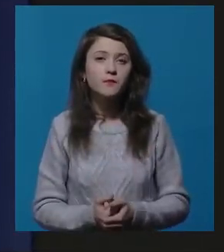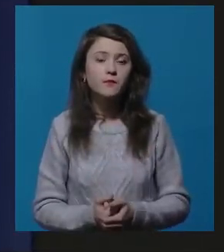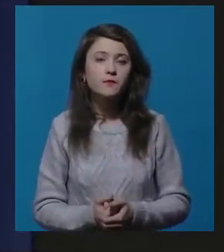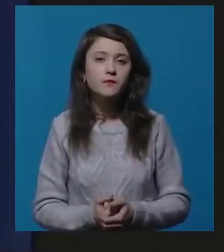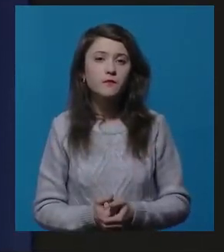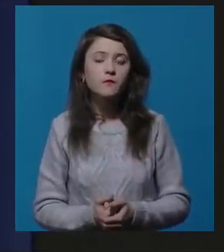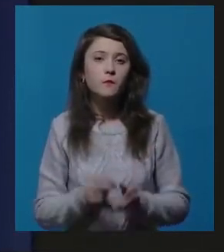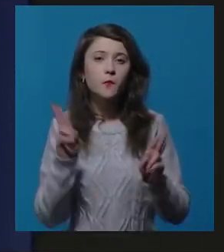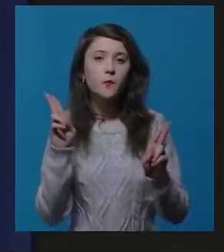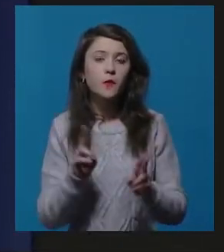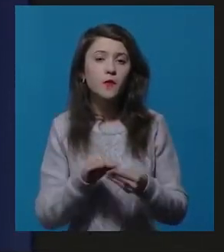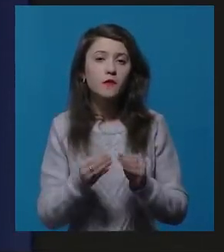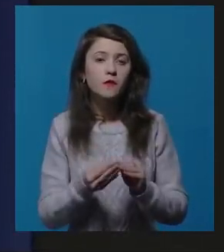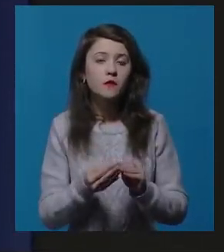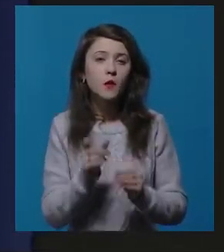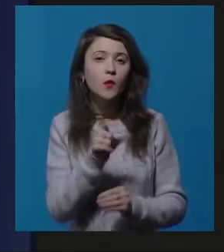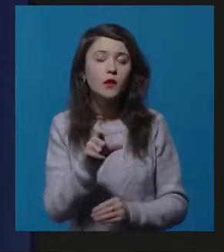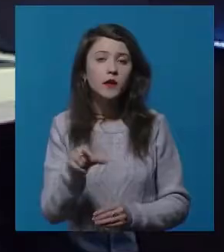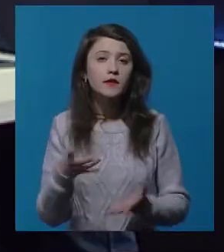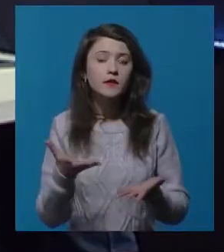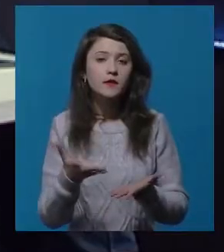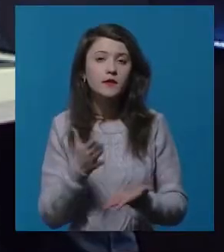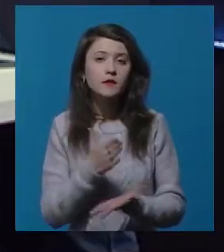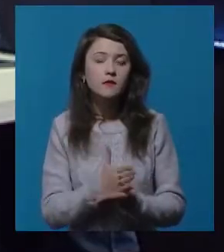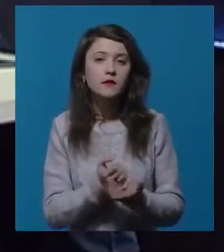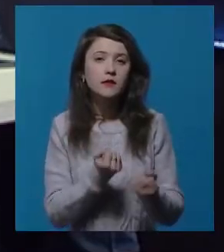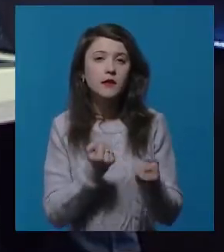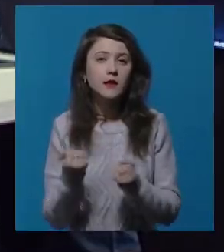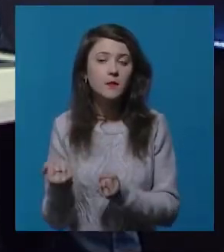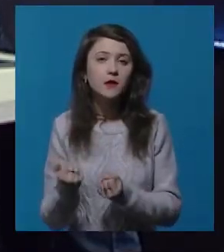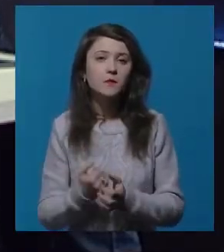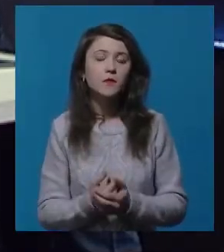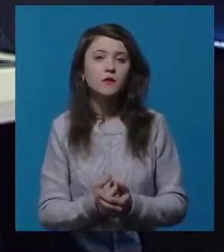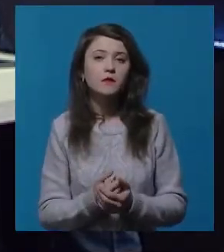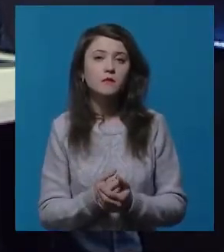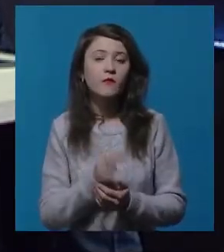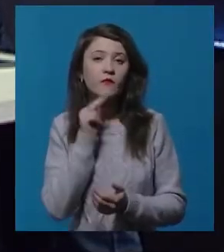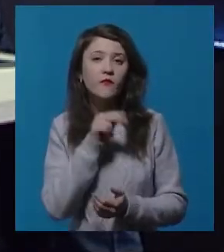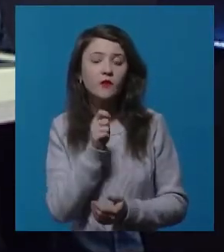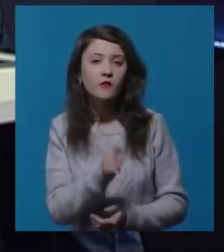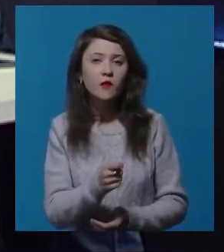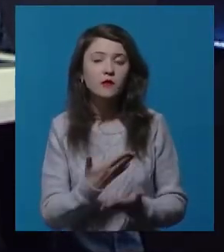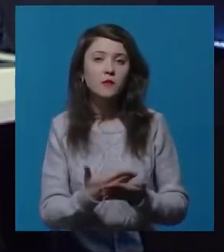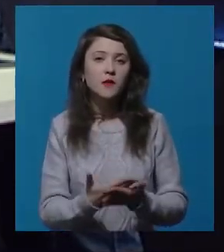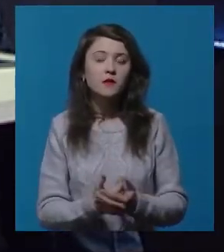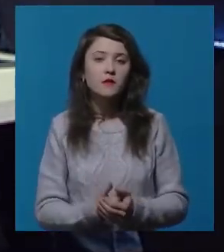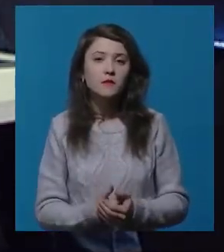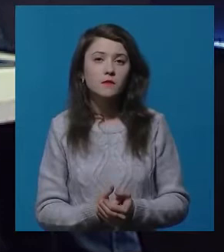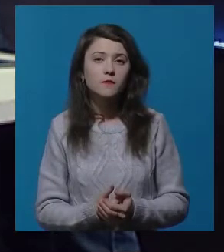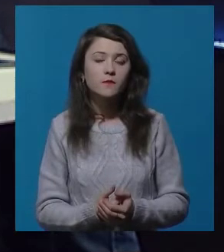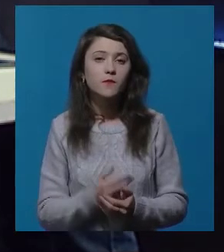правових проблем громадян, які є затриманими, підозрюваними, які